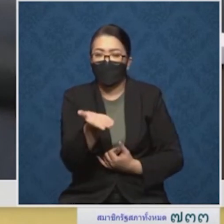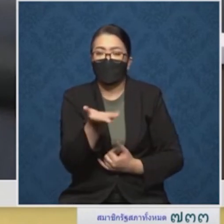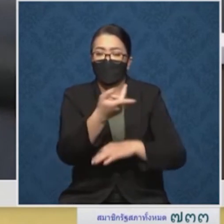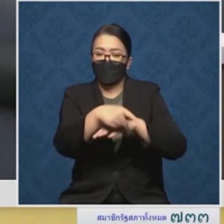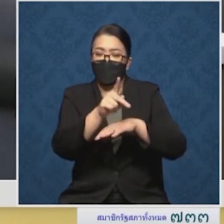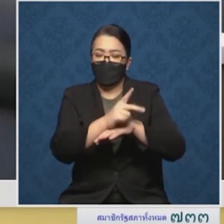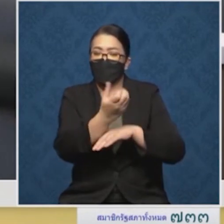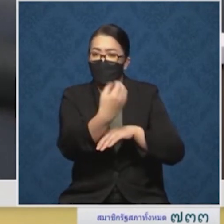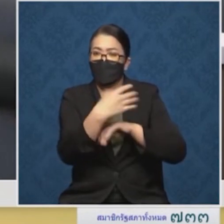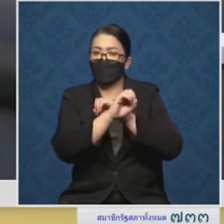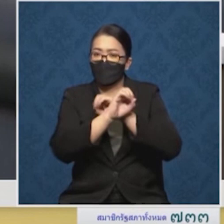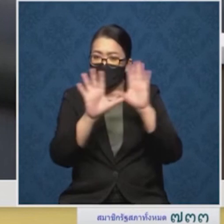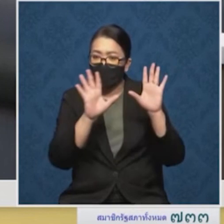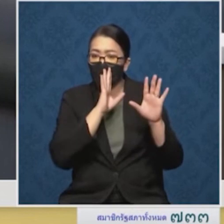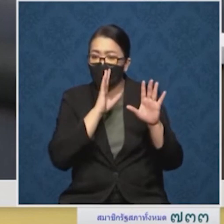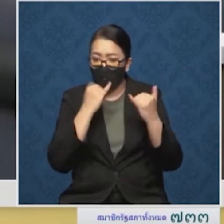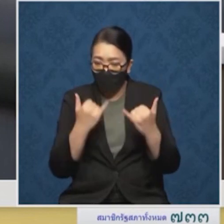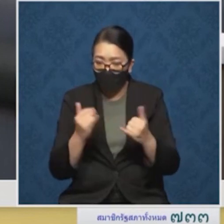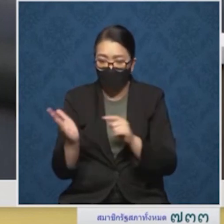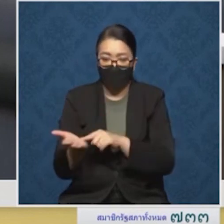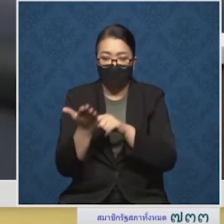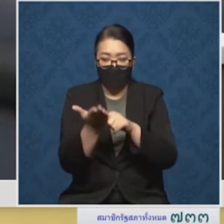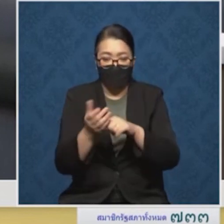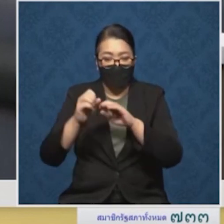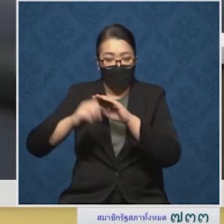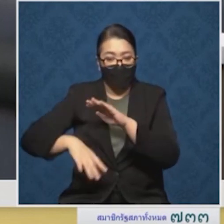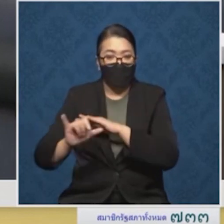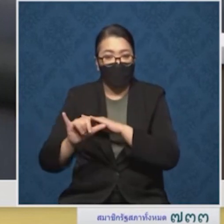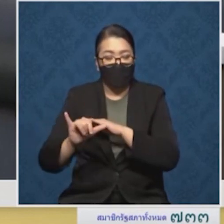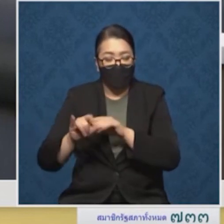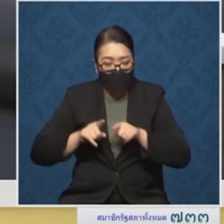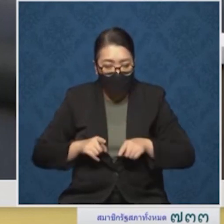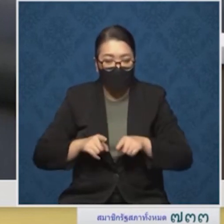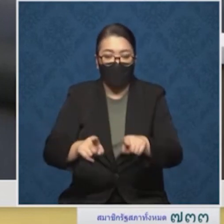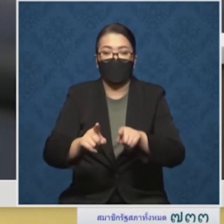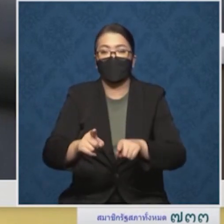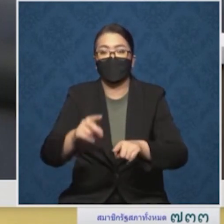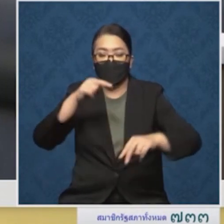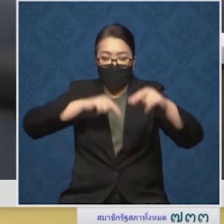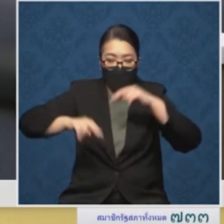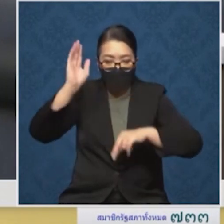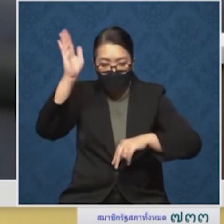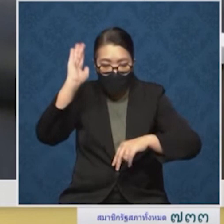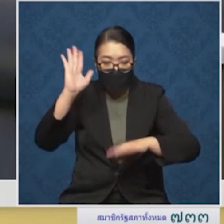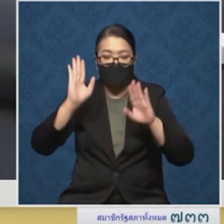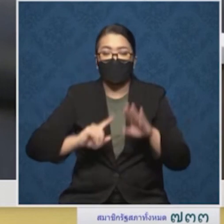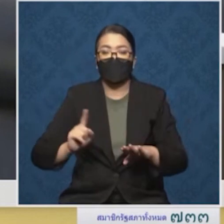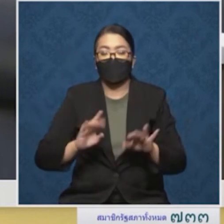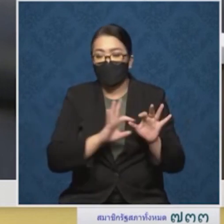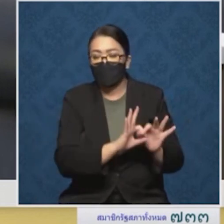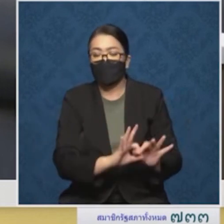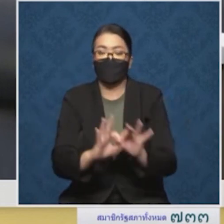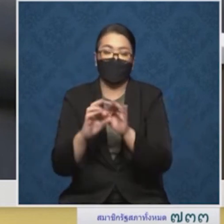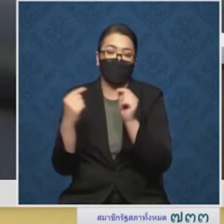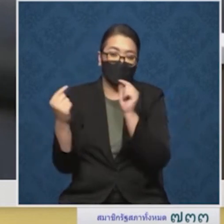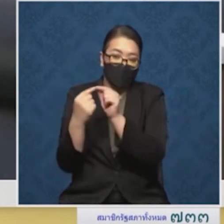นเพิ่มเติมอว่าถ้ายังไม่ตก แล้วจะเดินยไต่อเพื่อจะนำไปสู่คราวินิจัของสารและธรนู